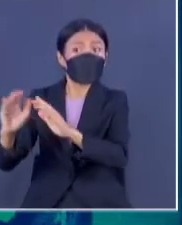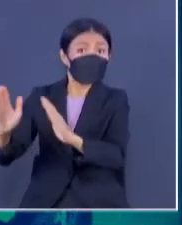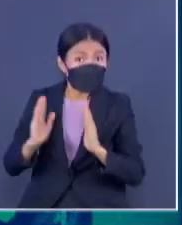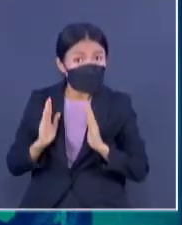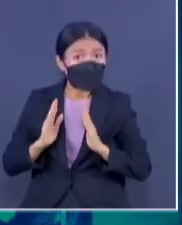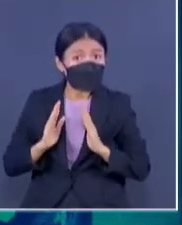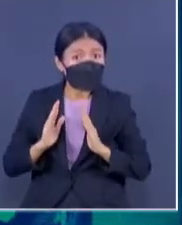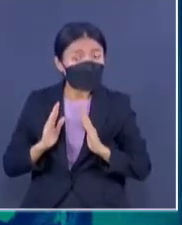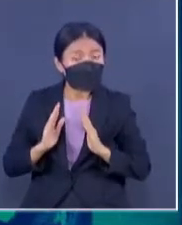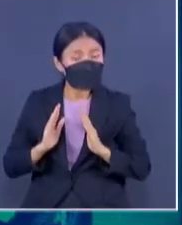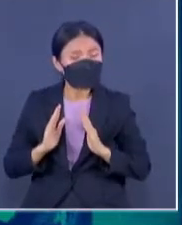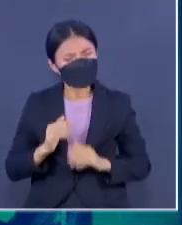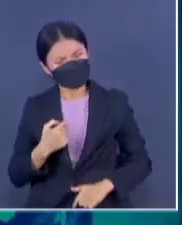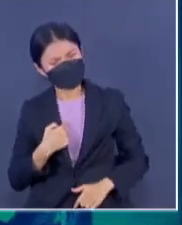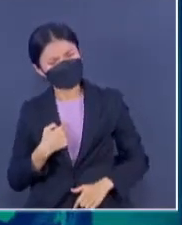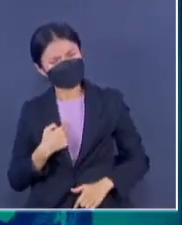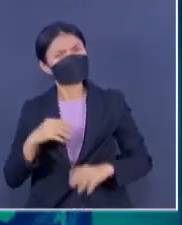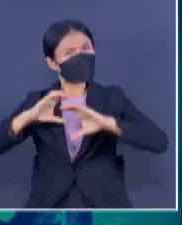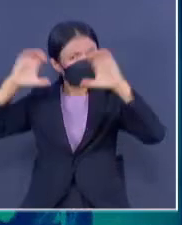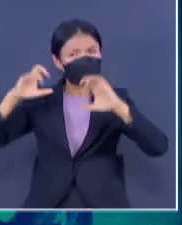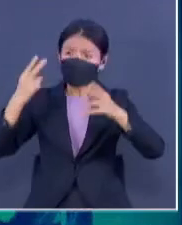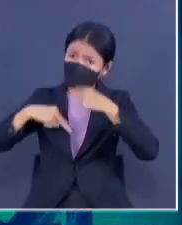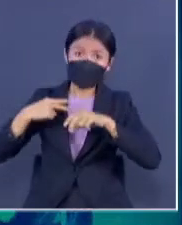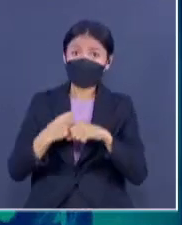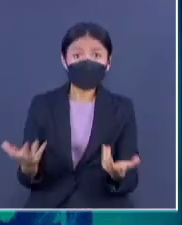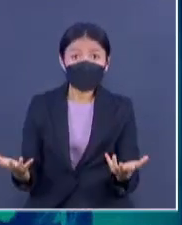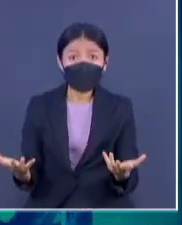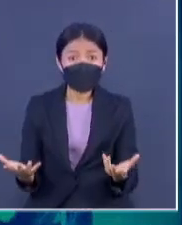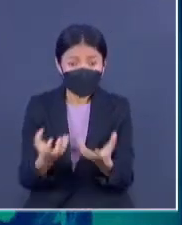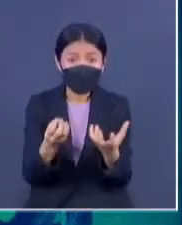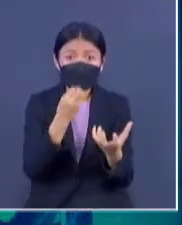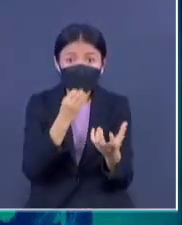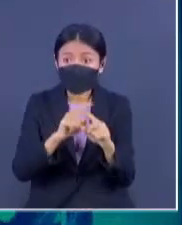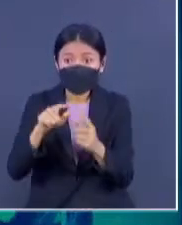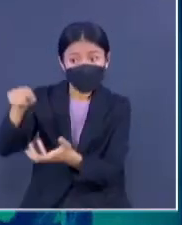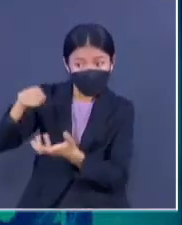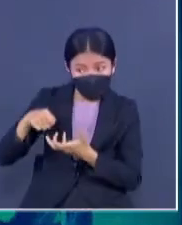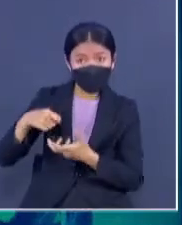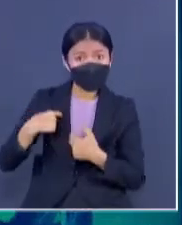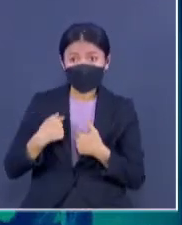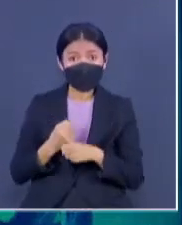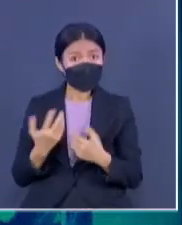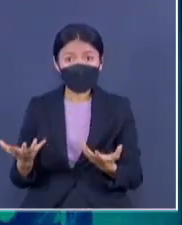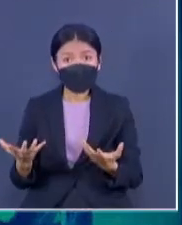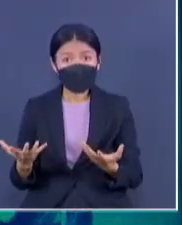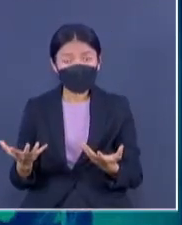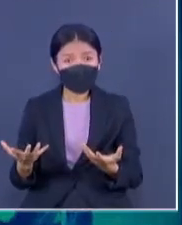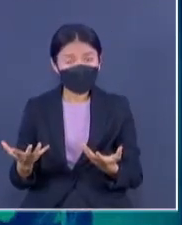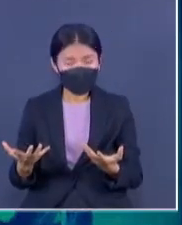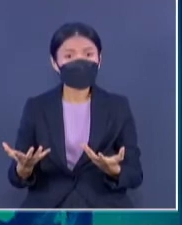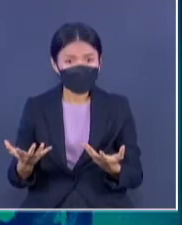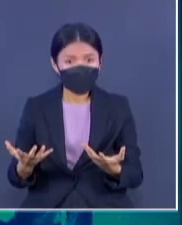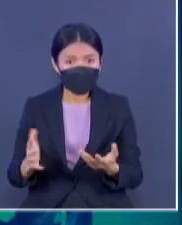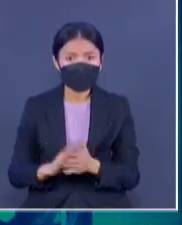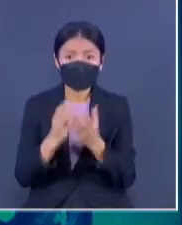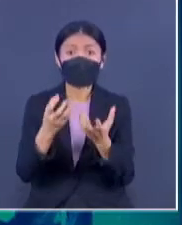การดูแลหรือการเยียวยาโดยเฉพาะการดูแลอาหารการกินในแต่ละวันเนี่ยทำยังไง ต้องพร้อมจริงๆนอกจากอาหาร